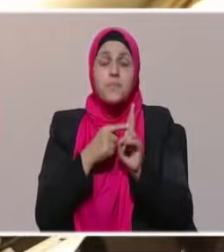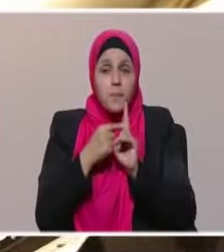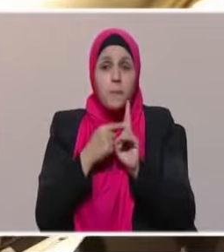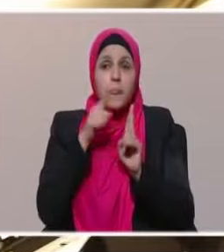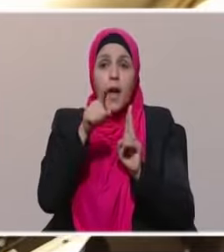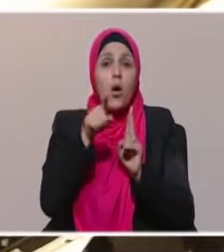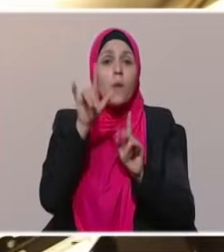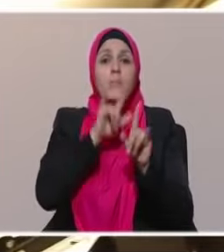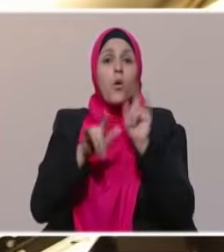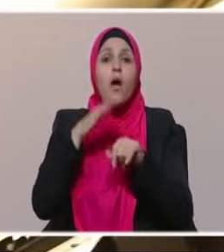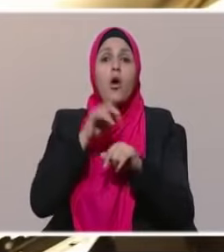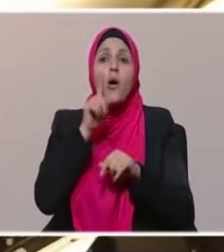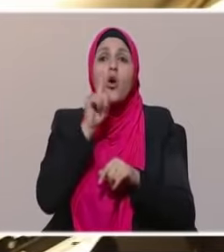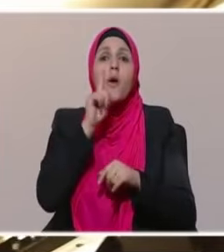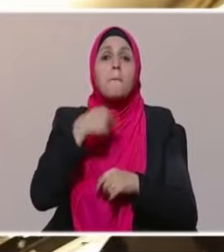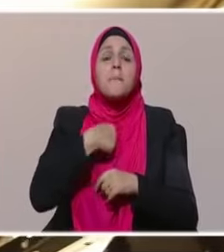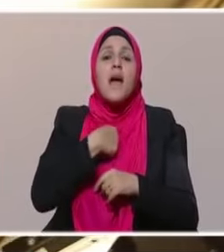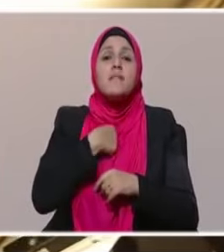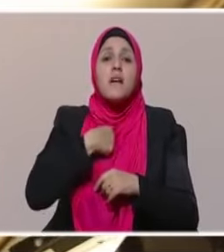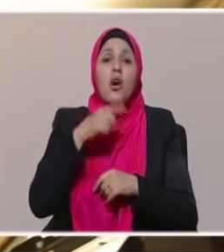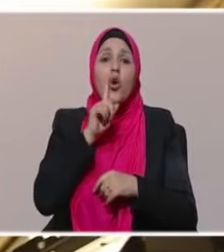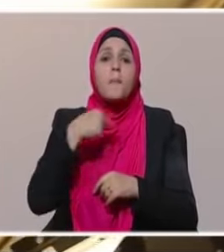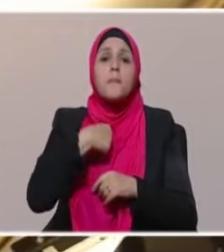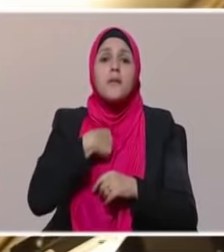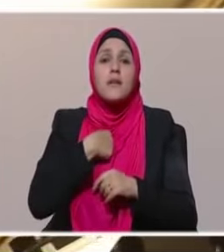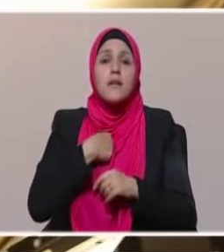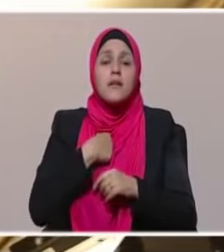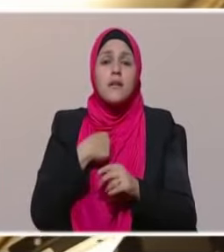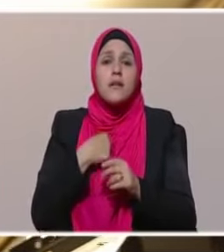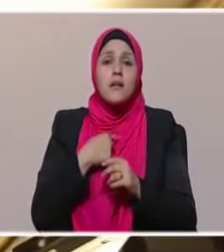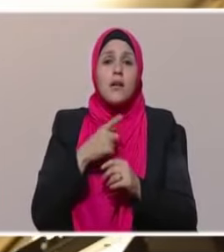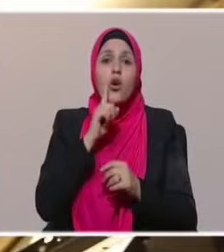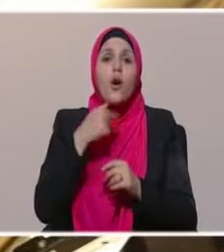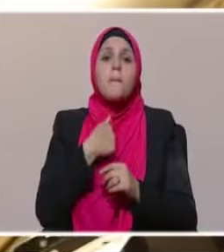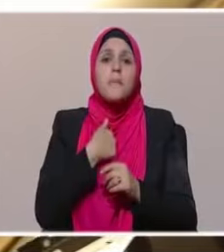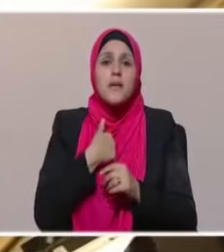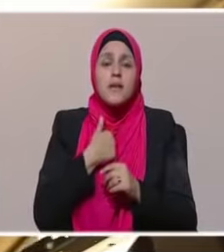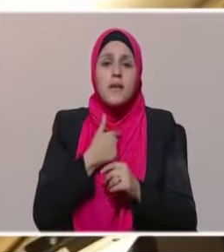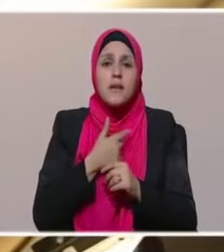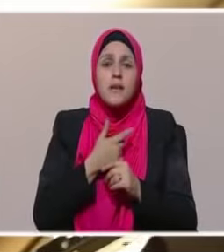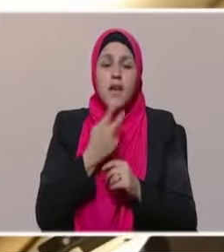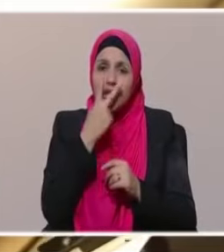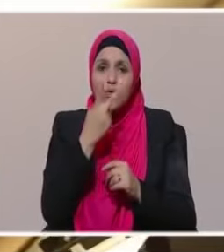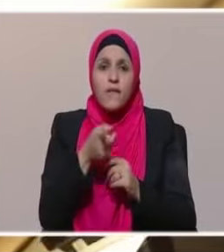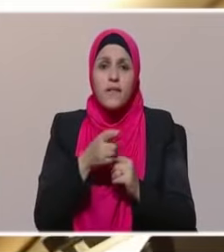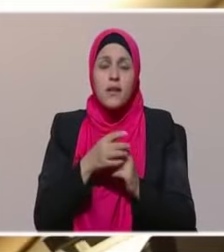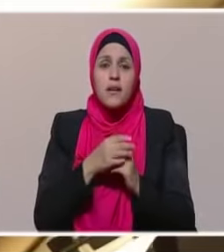هو بيدور عليها. والدة امي والدتي.